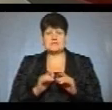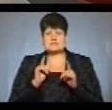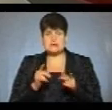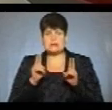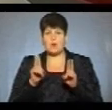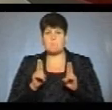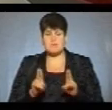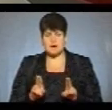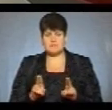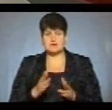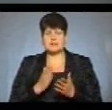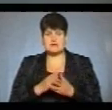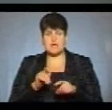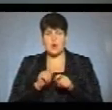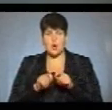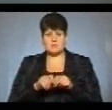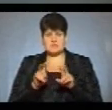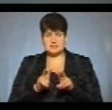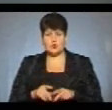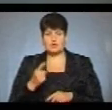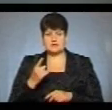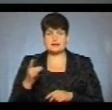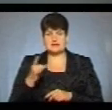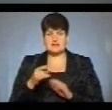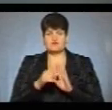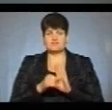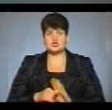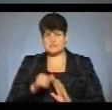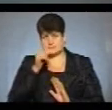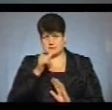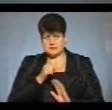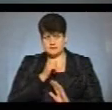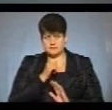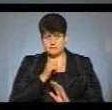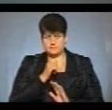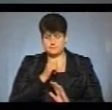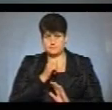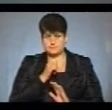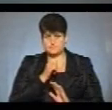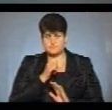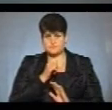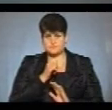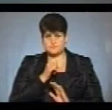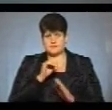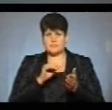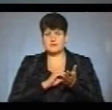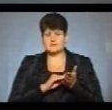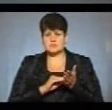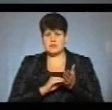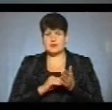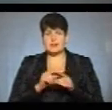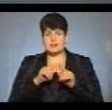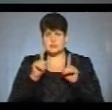правил, їх обстежується раз в 6 місяців. Тобто їх раз в 6 місяців. Складається листок